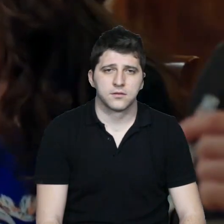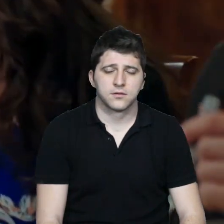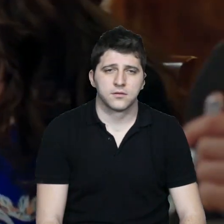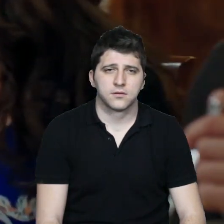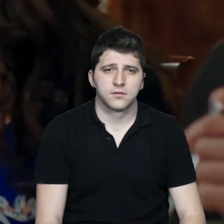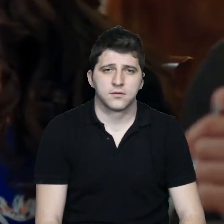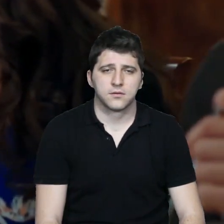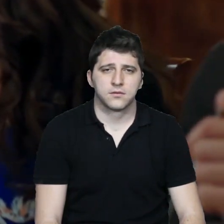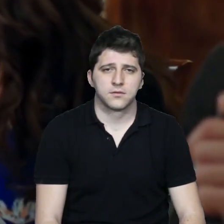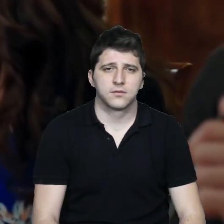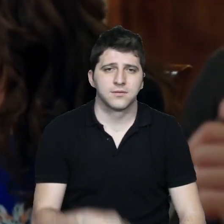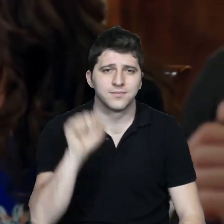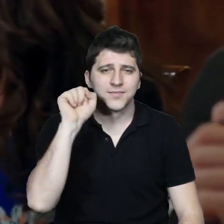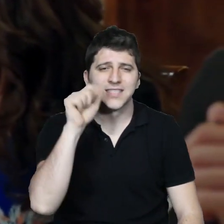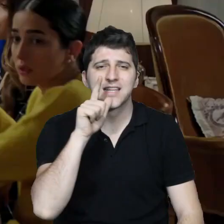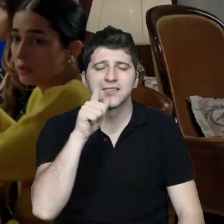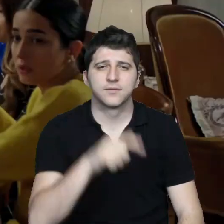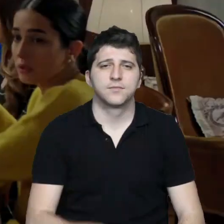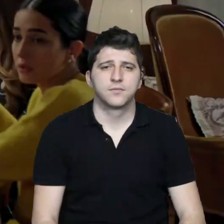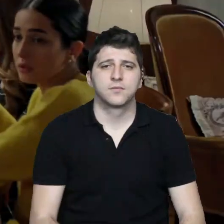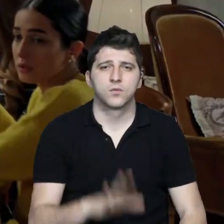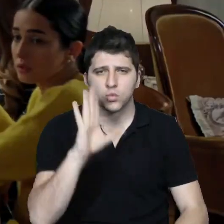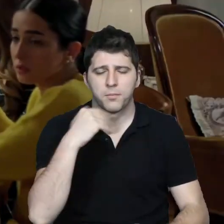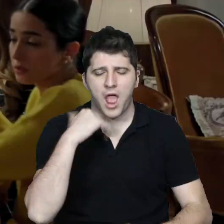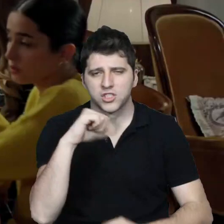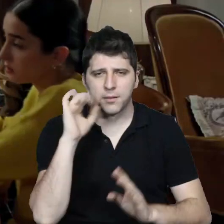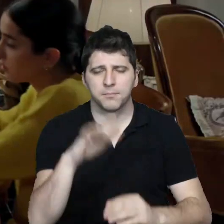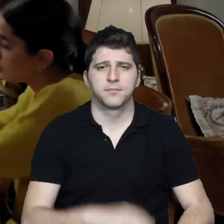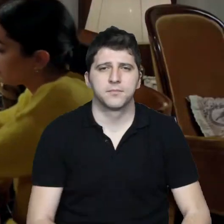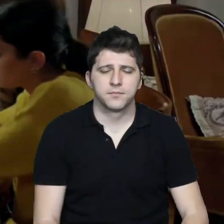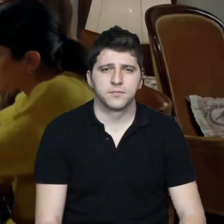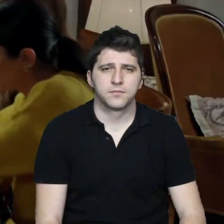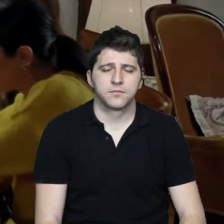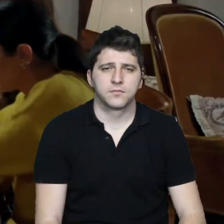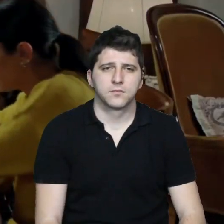İbrahim oflayıp elinin içini yüzüne kapadı. Dur ben açarım.